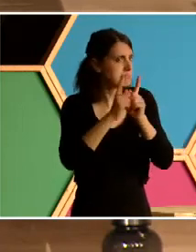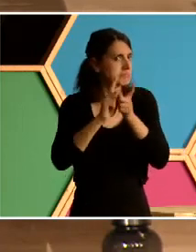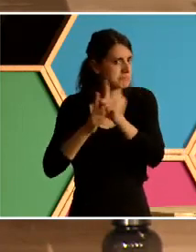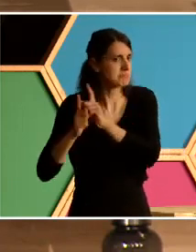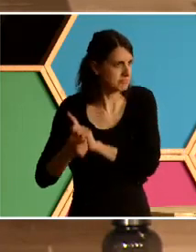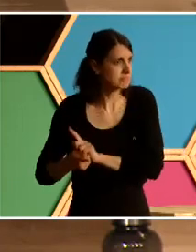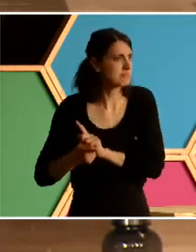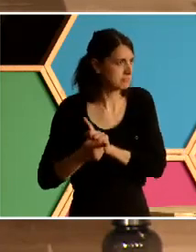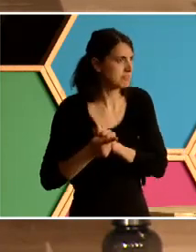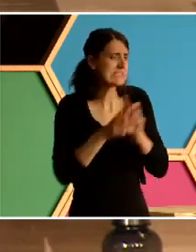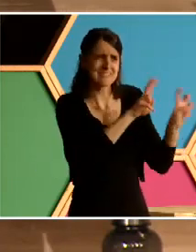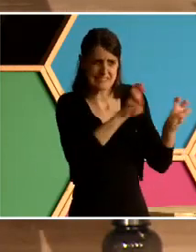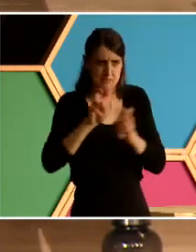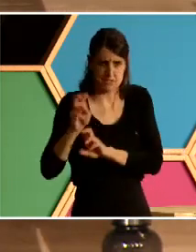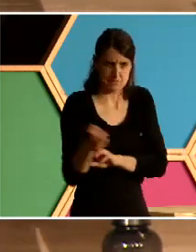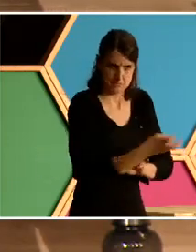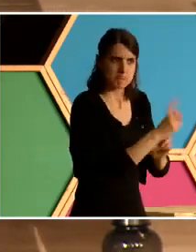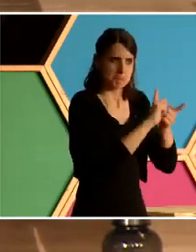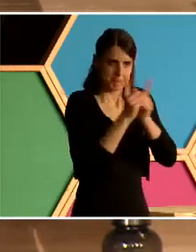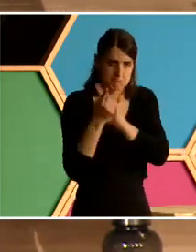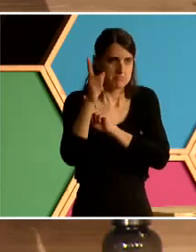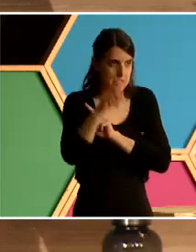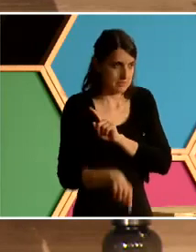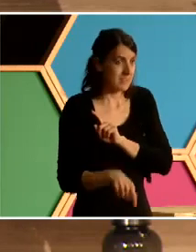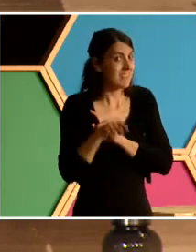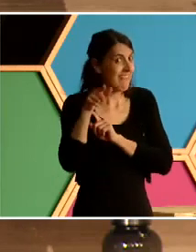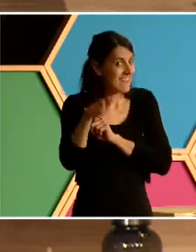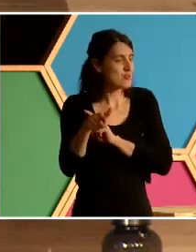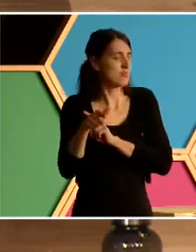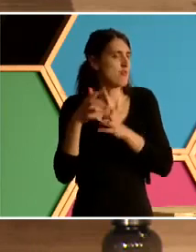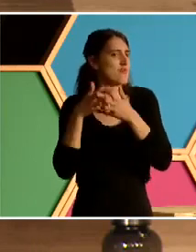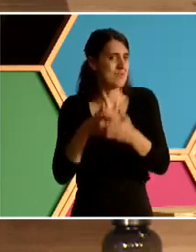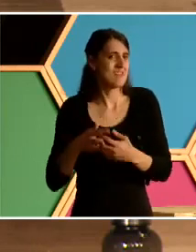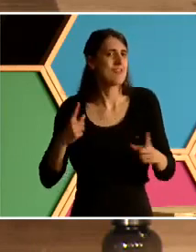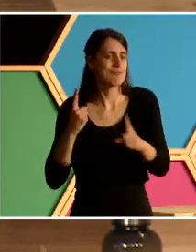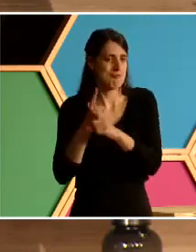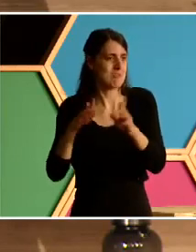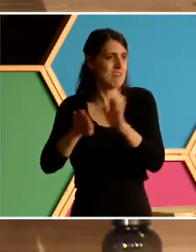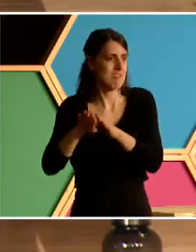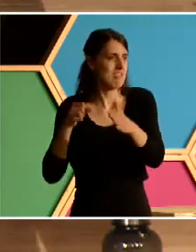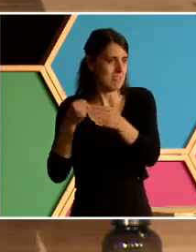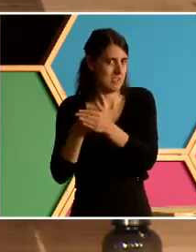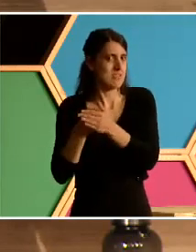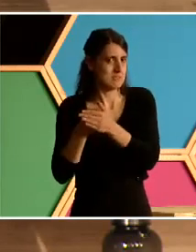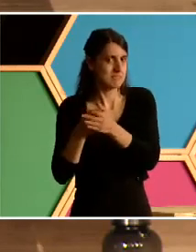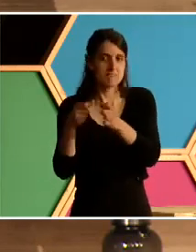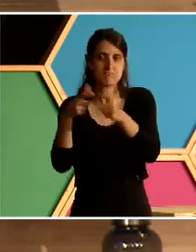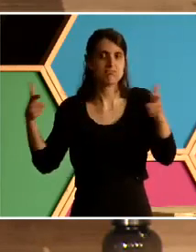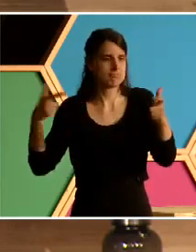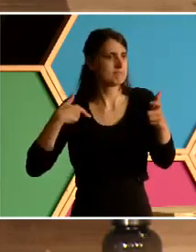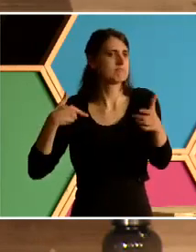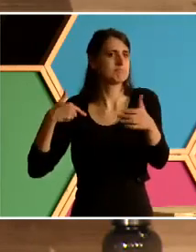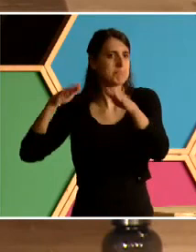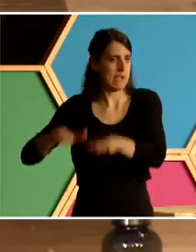no? I això és un dels principals antídots contra l'extrema dreta, contra el creixement de l'extrema dreta. I